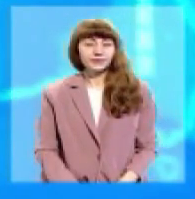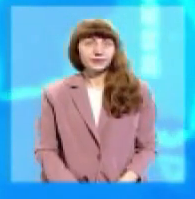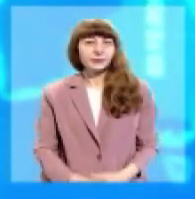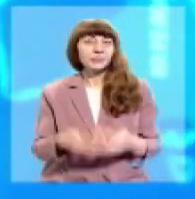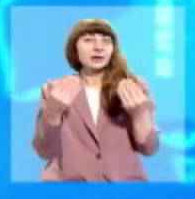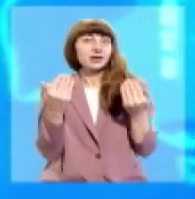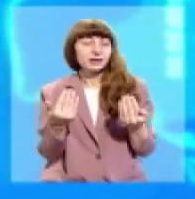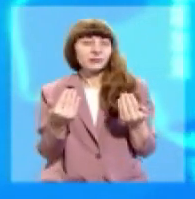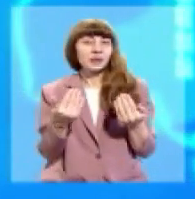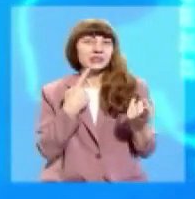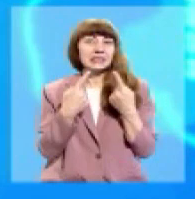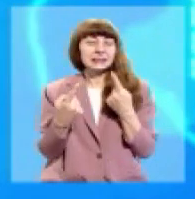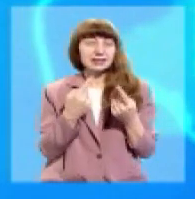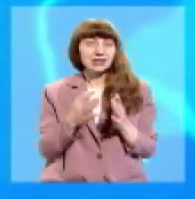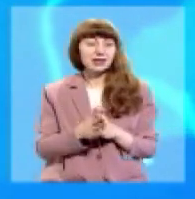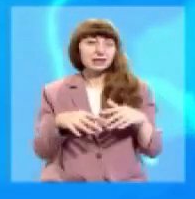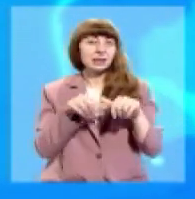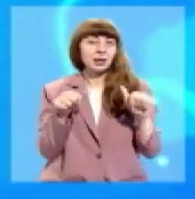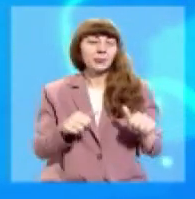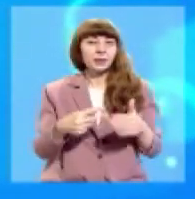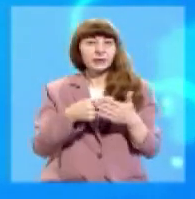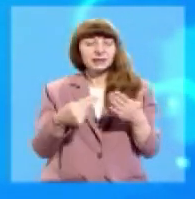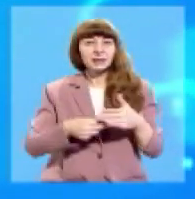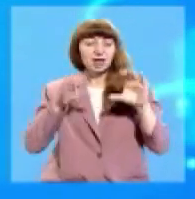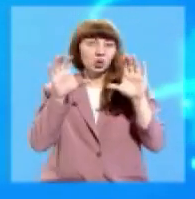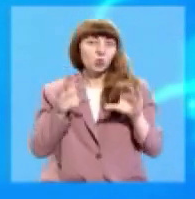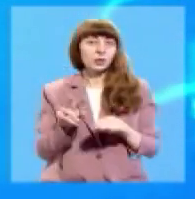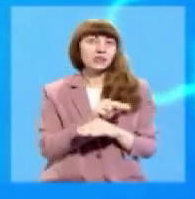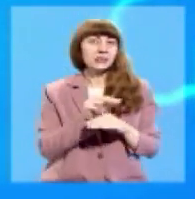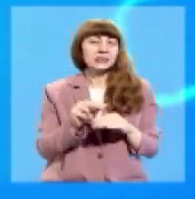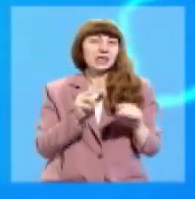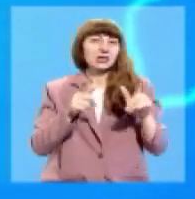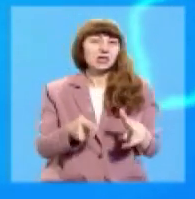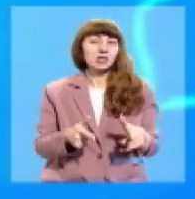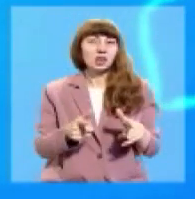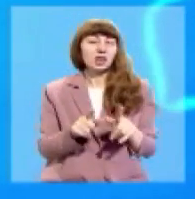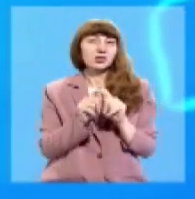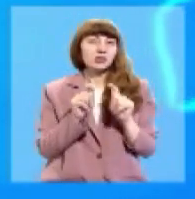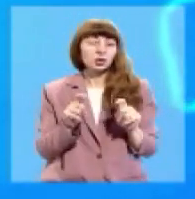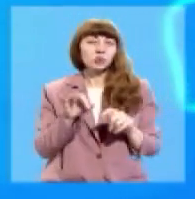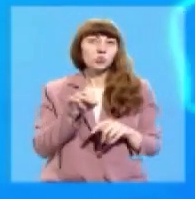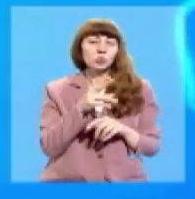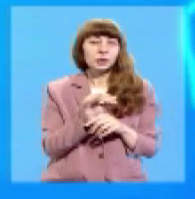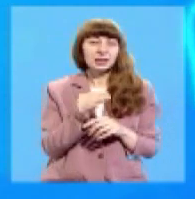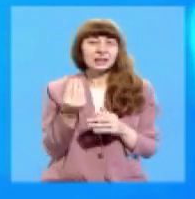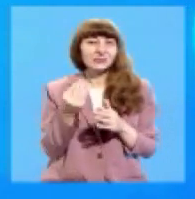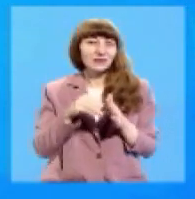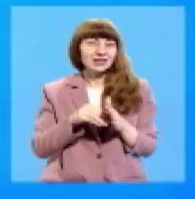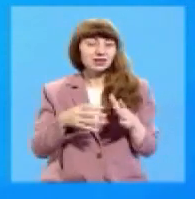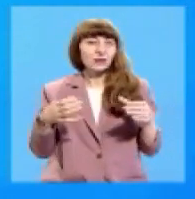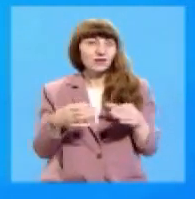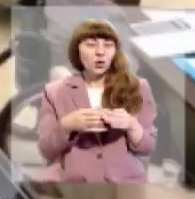Бүгін Сенаттың жалпы отырысында түркі инвестициялық қорын құру туралы келесімді ратификациялау туралы заңы